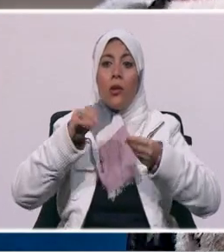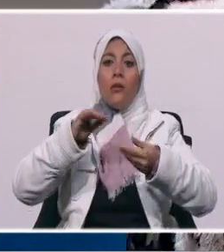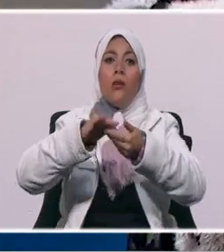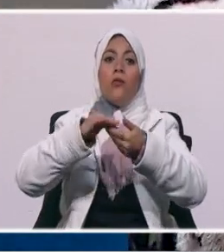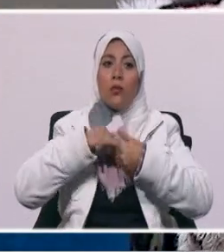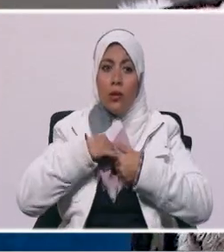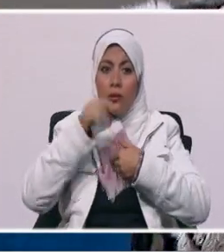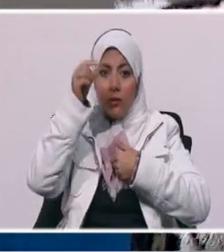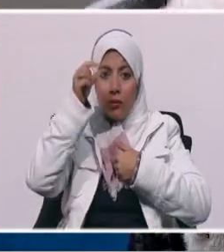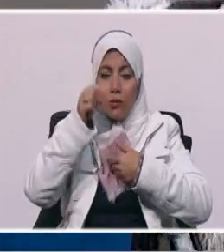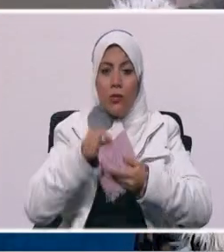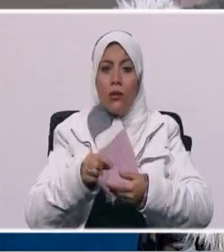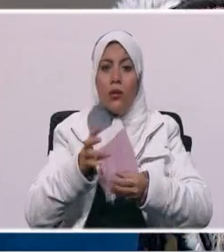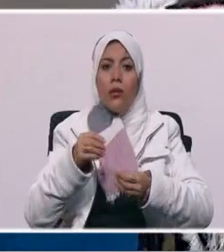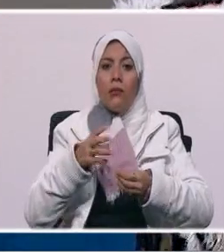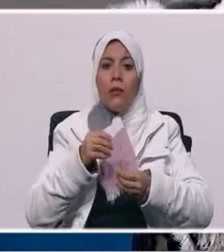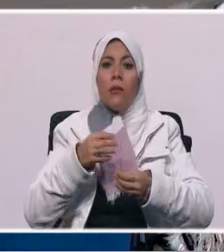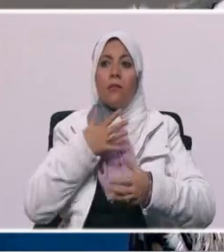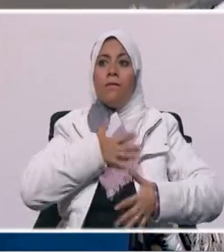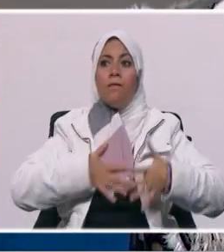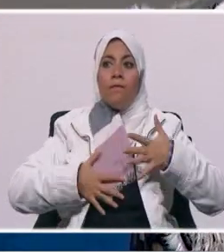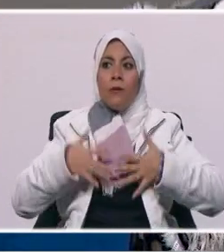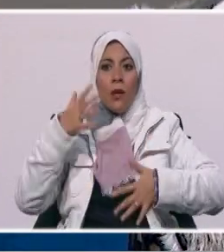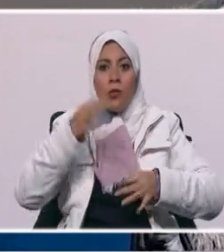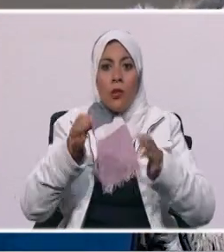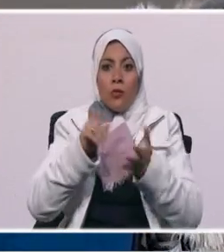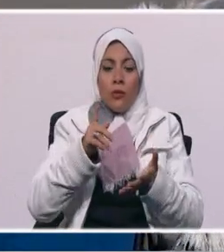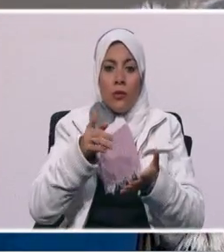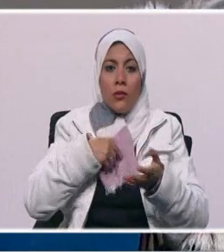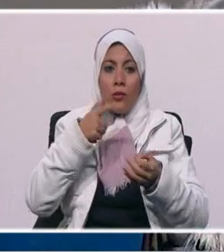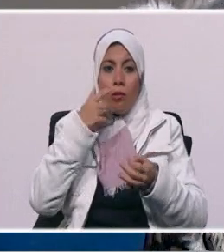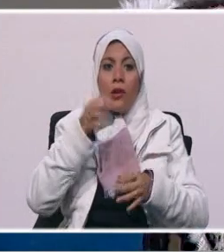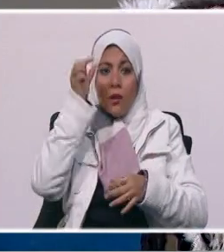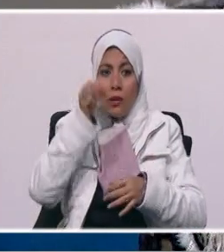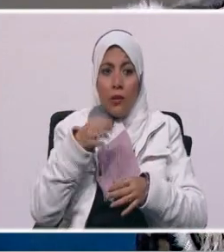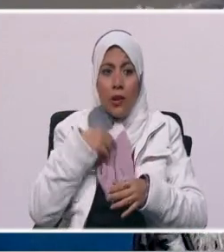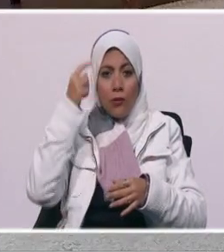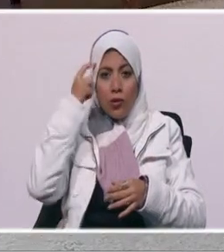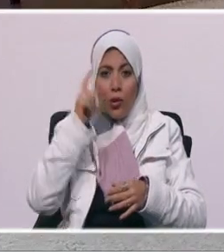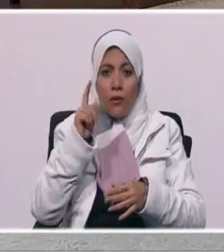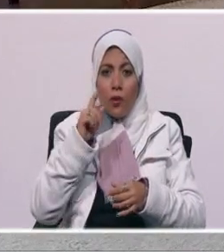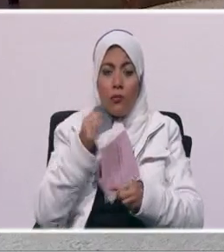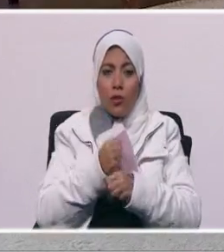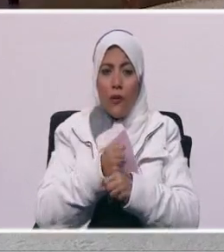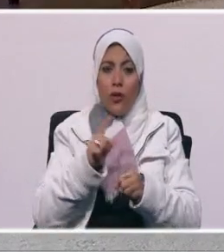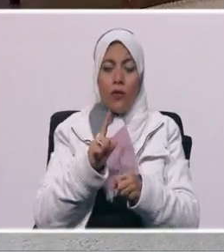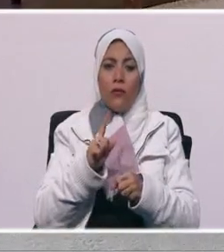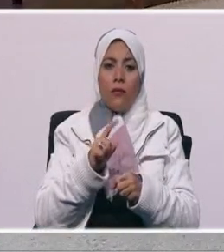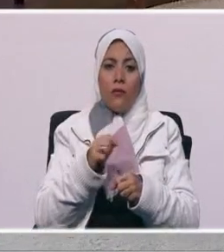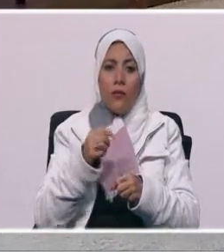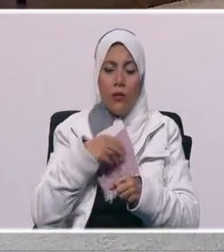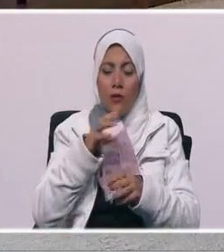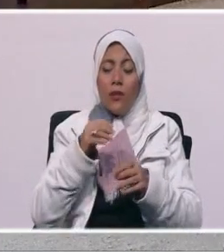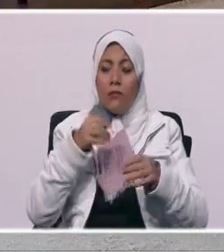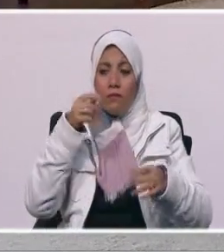تنقذ حياتي. بص لي كده، قلت له بالألم ده مش عارفة أعيش حياتي، مش عارفة أكون